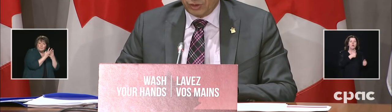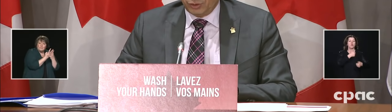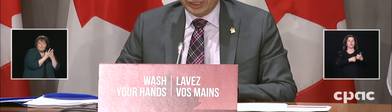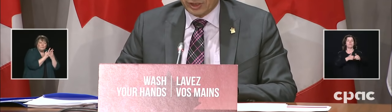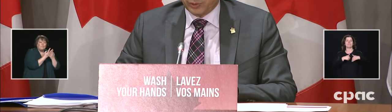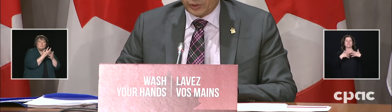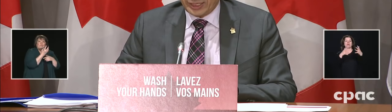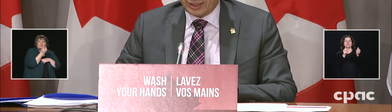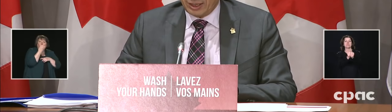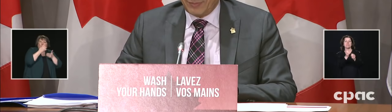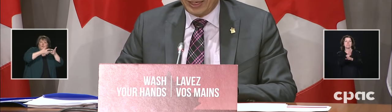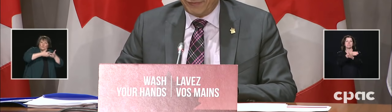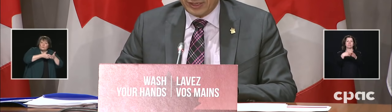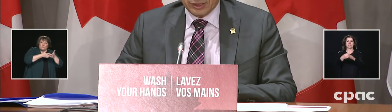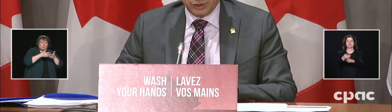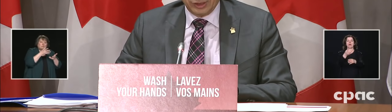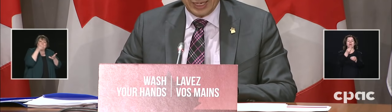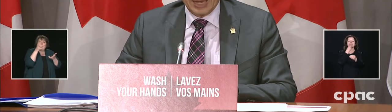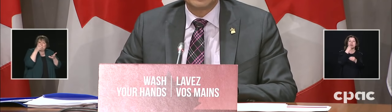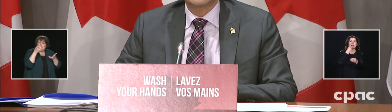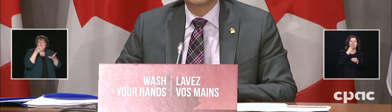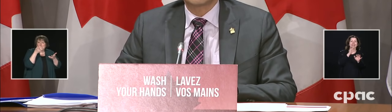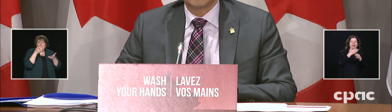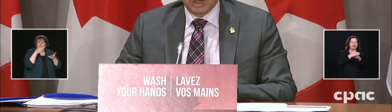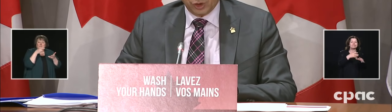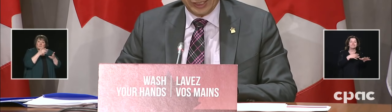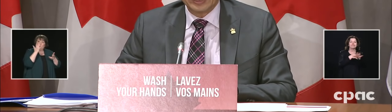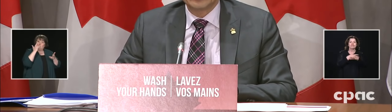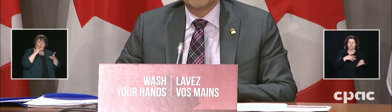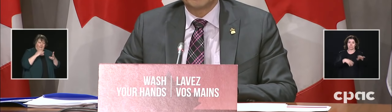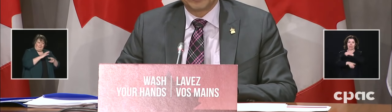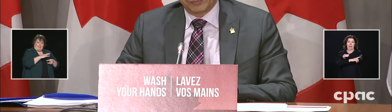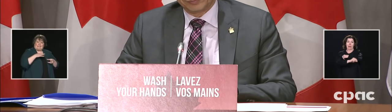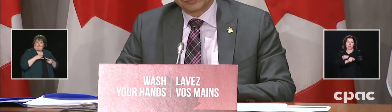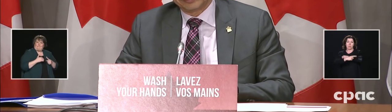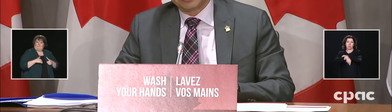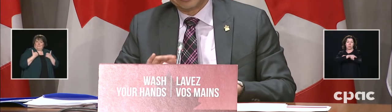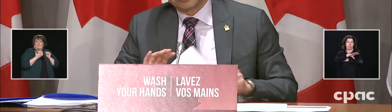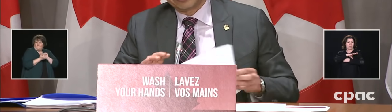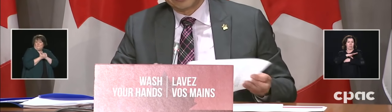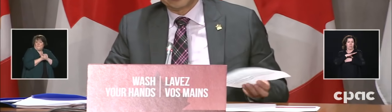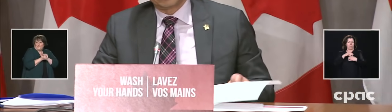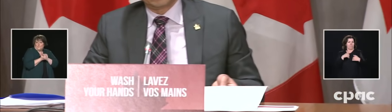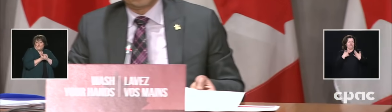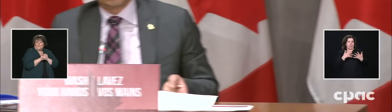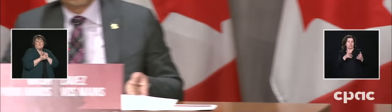agroalimentaire où les employés bénéficient d'une habitation collective.